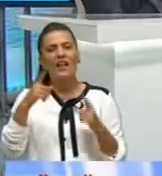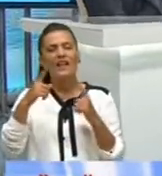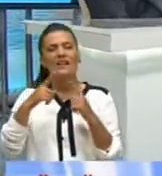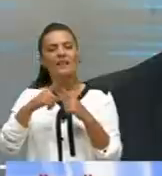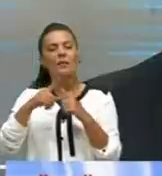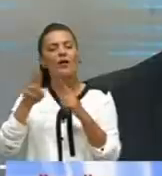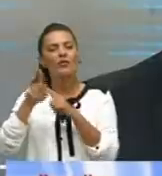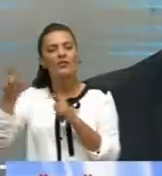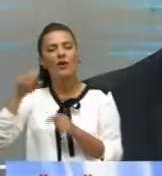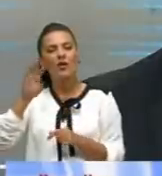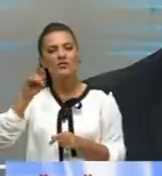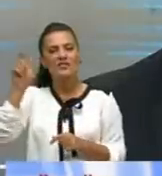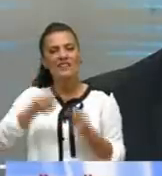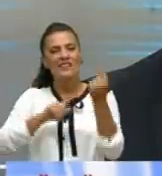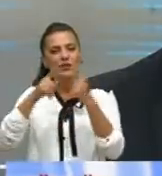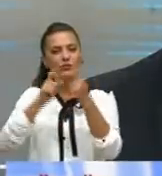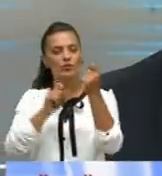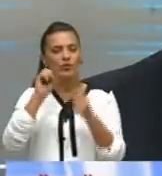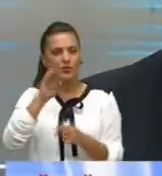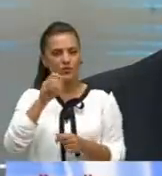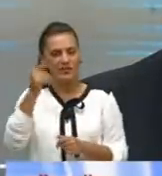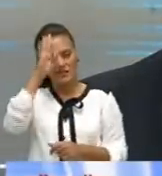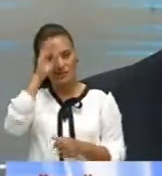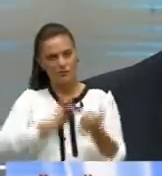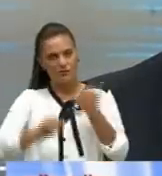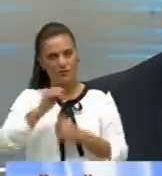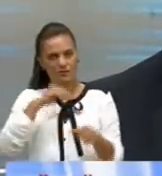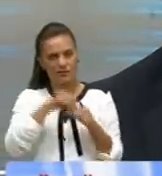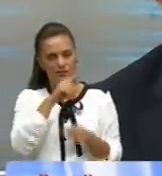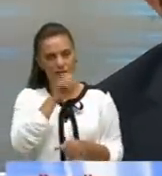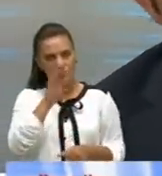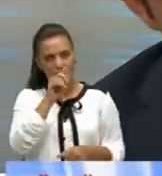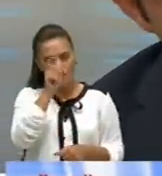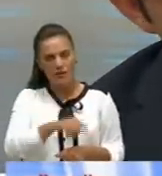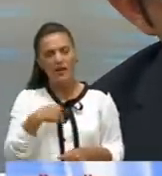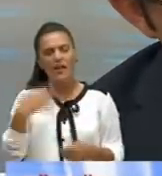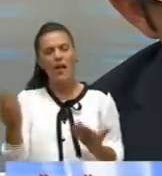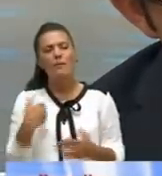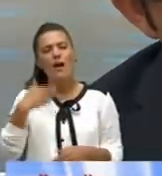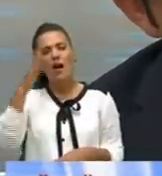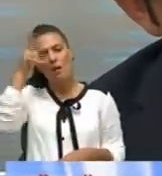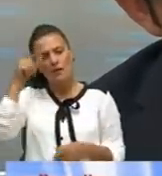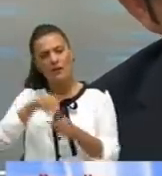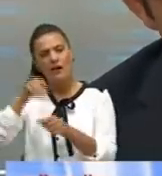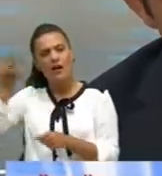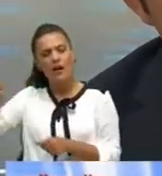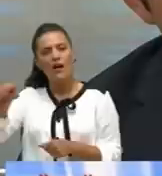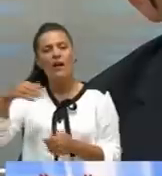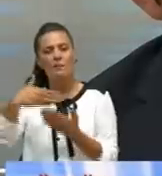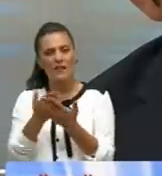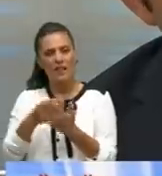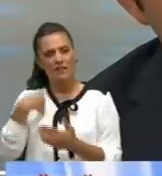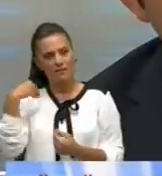hocamız, o da İTÜ'den, İTÜ'de hocadır. Dedi ki hem Amerika'daki şeylerini,